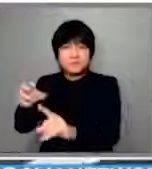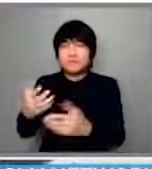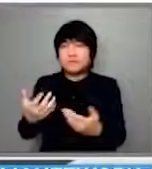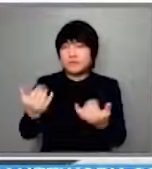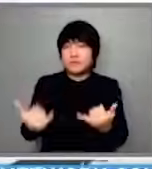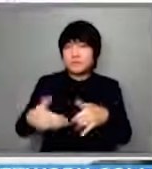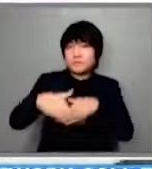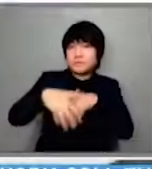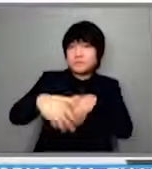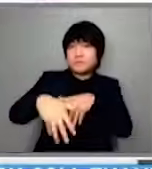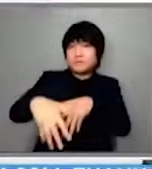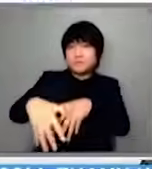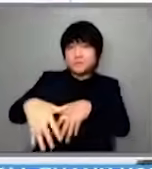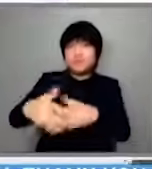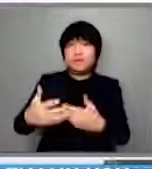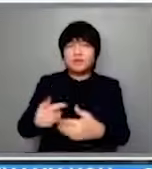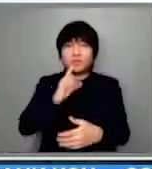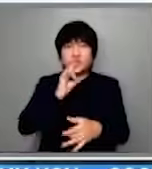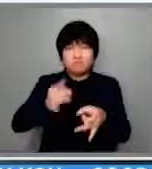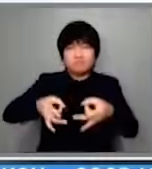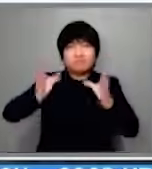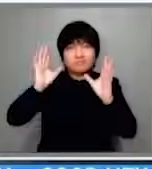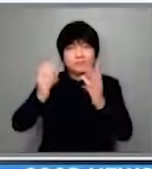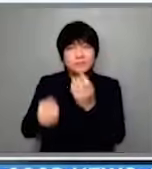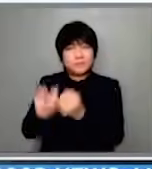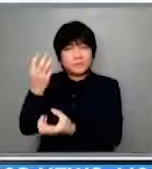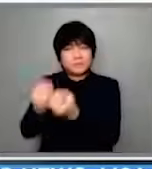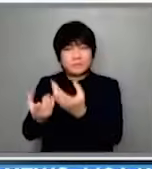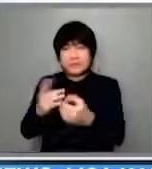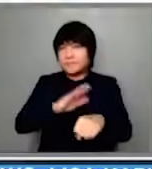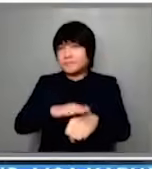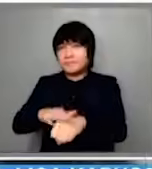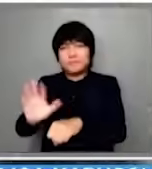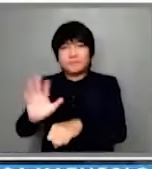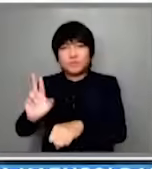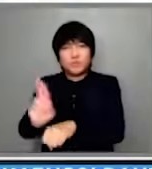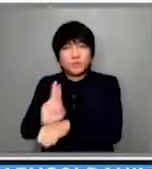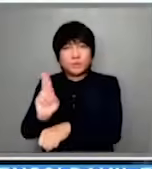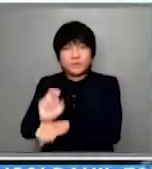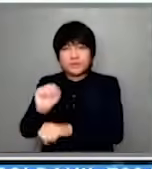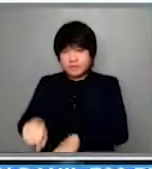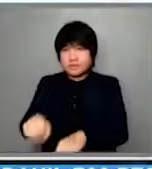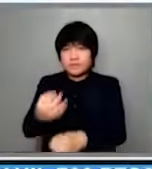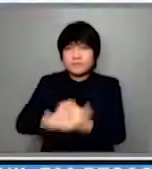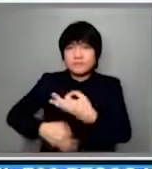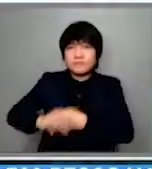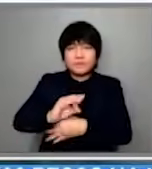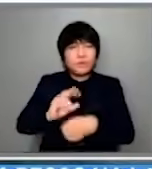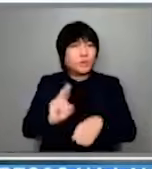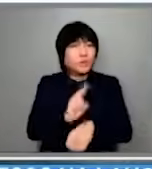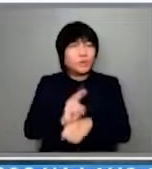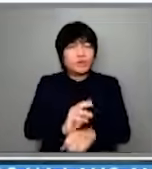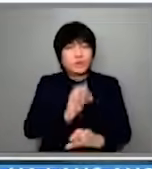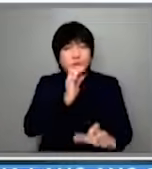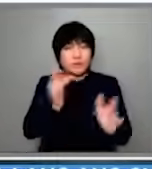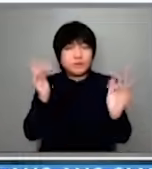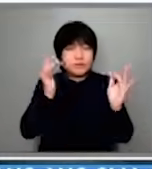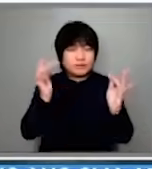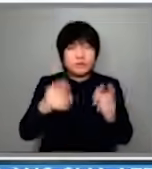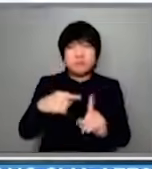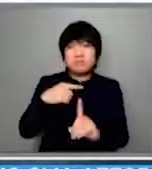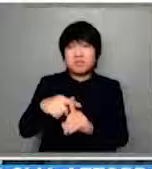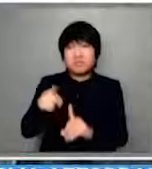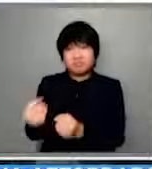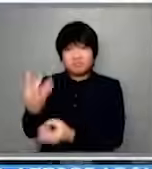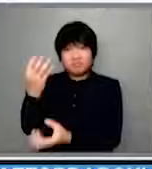sa delikado sa kaligtasan ng mismong pagputok ng firecrackers at fireworks, banta rin daw sa kalusugan ng ayon sa grupo ay